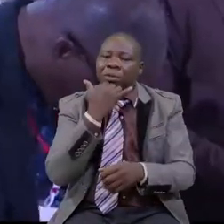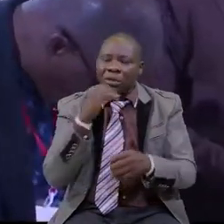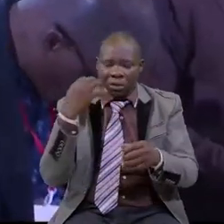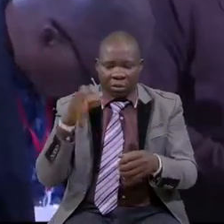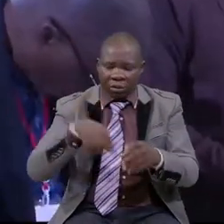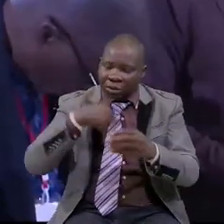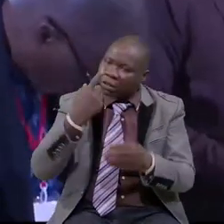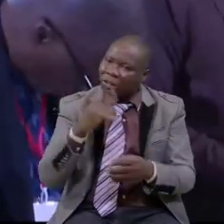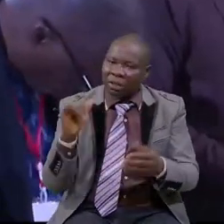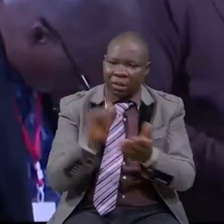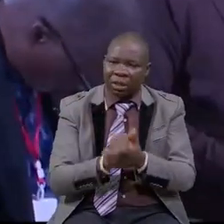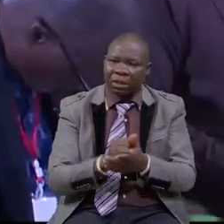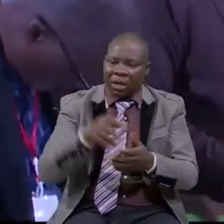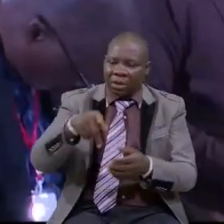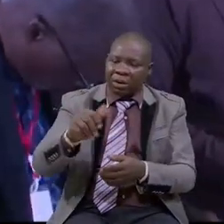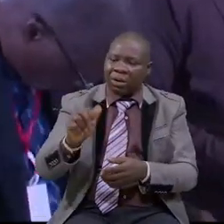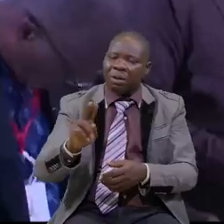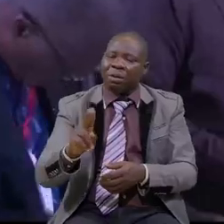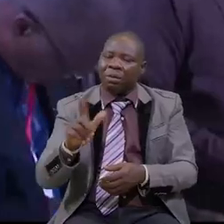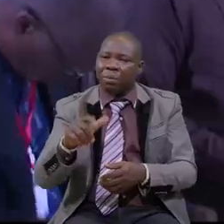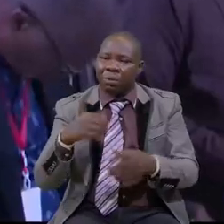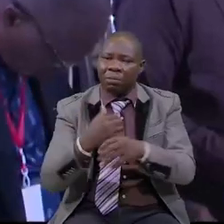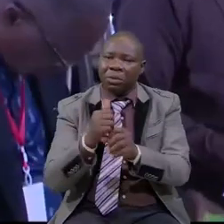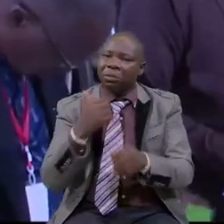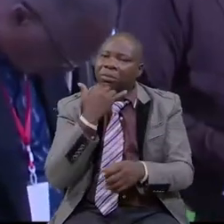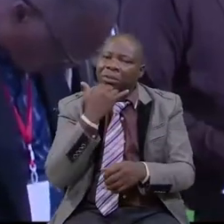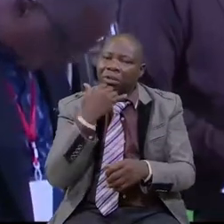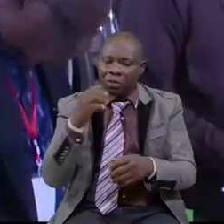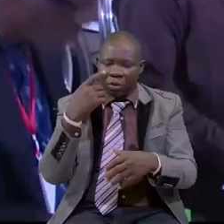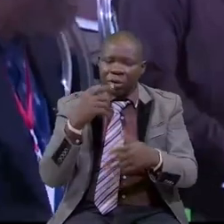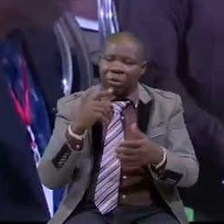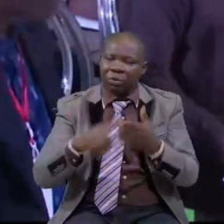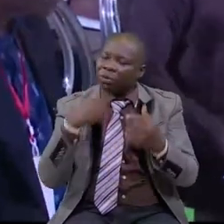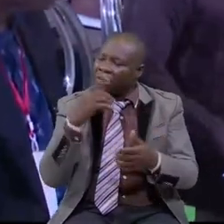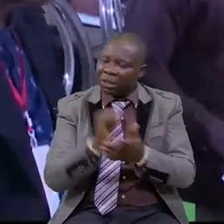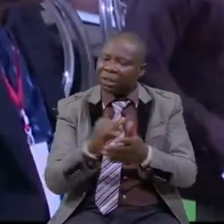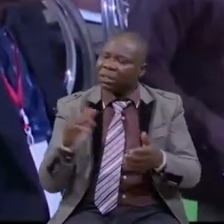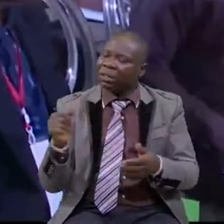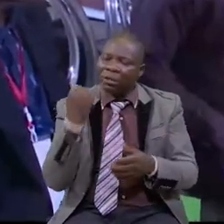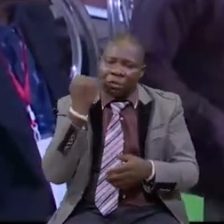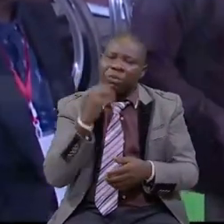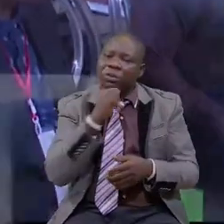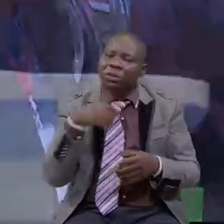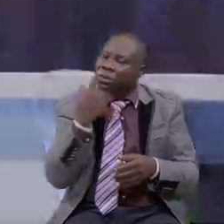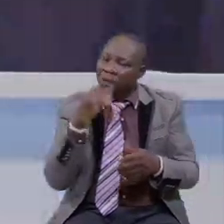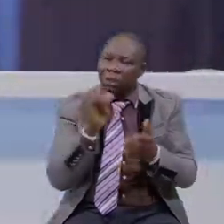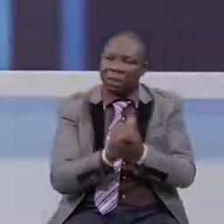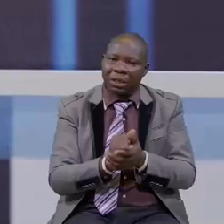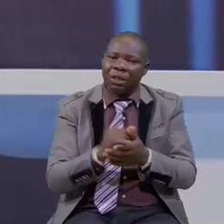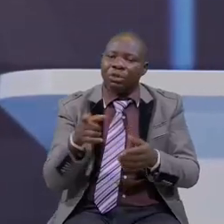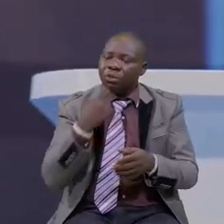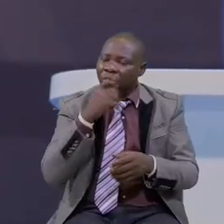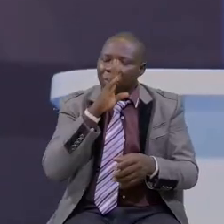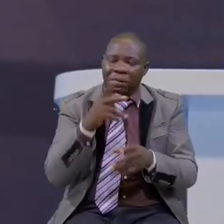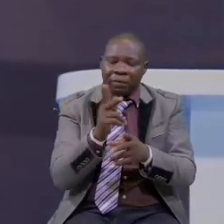erreur en disant ceci ou cela. Il ne devrait pas avoir dit ça. Fais très attention. Nous, on parvient